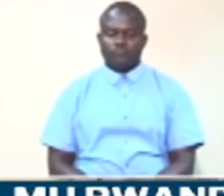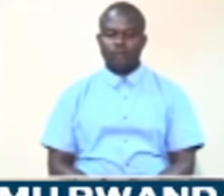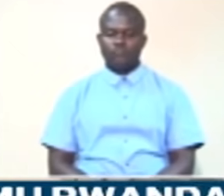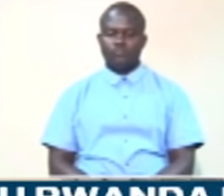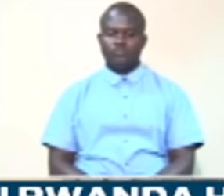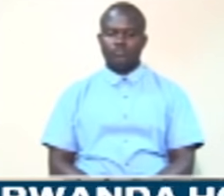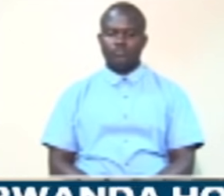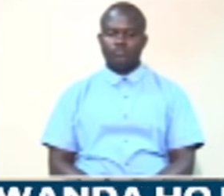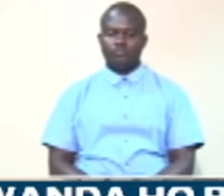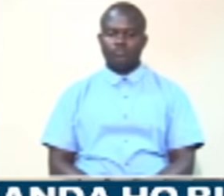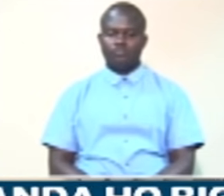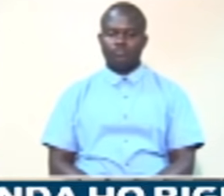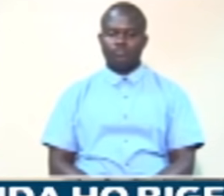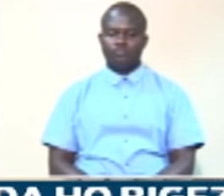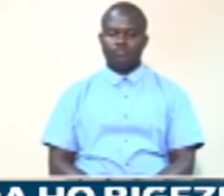pas de dire que